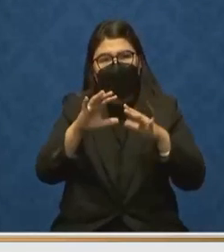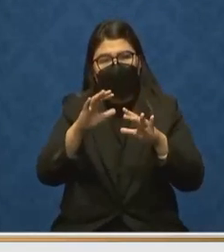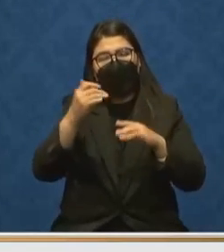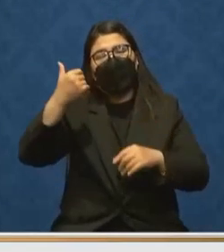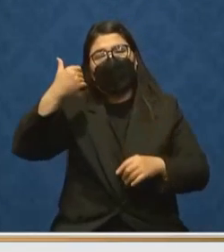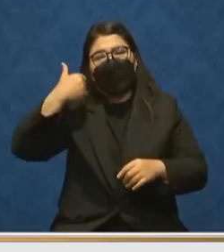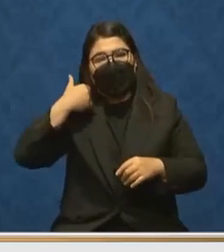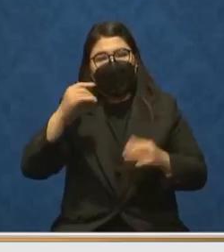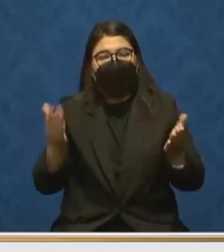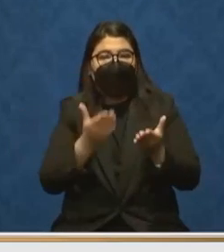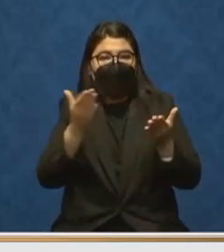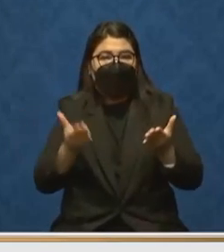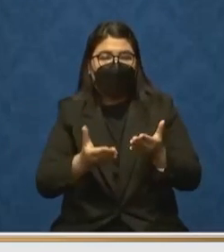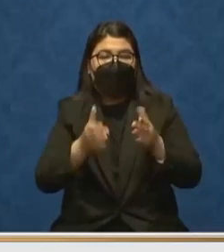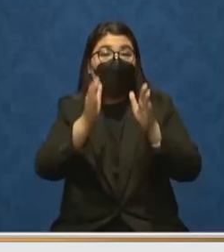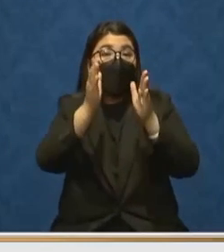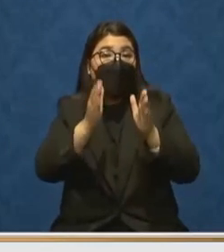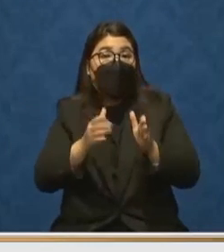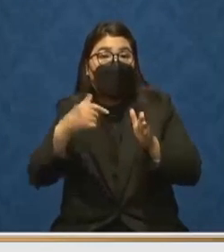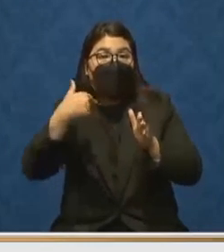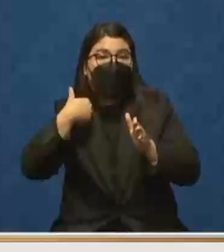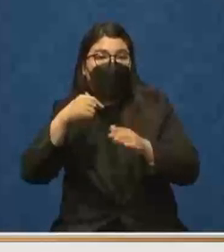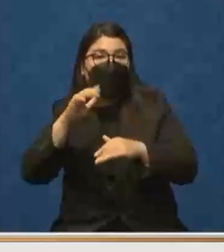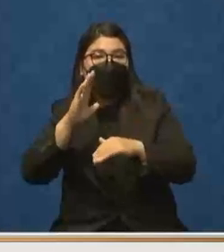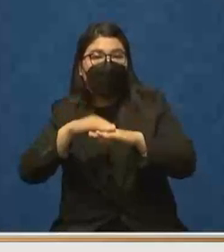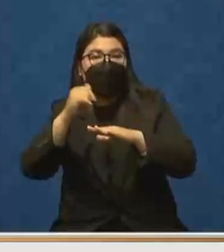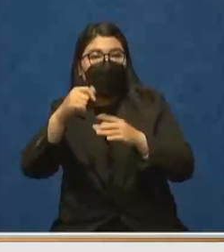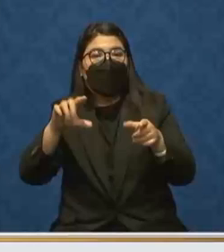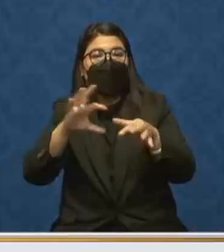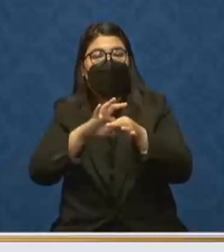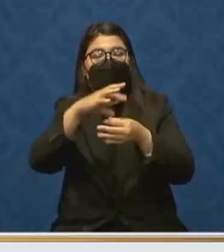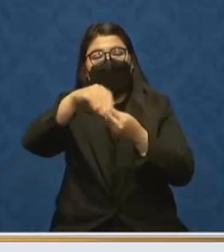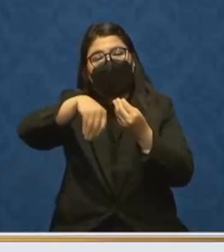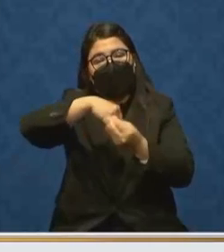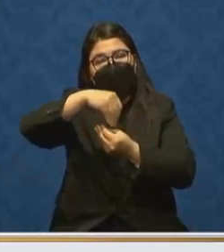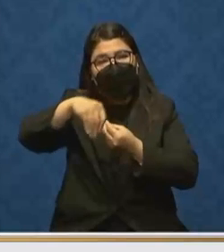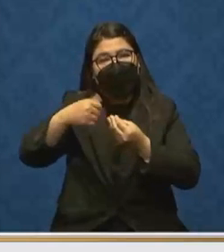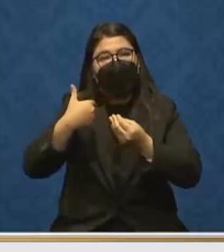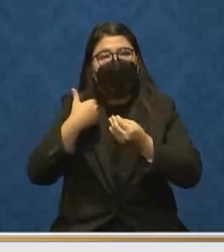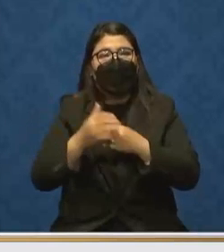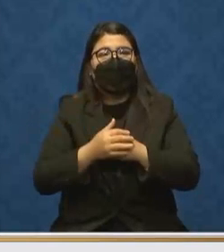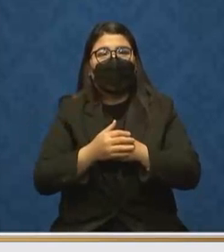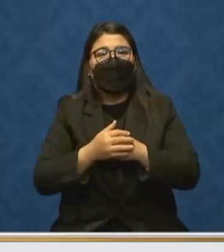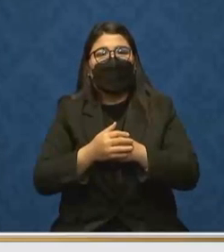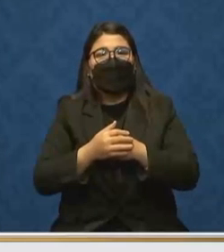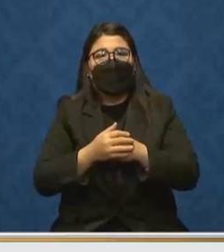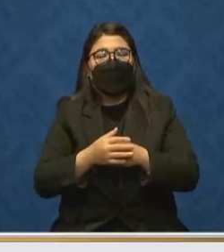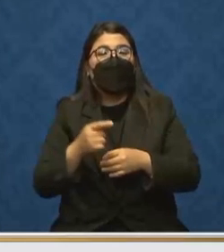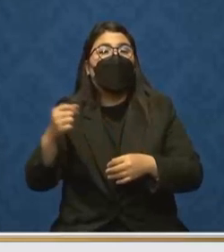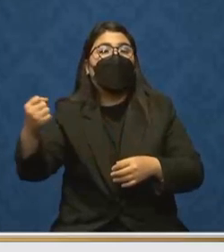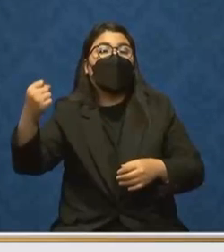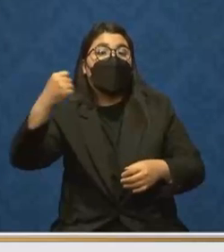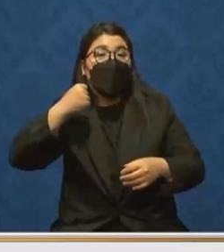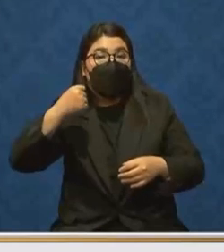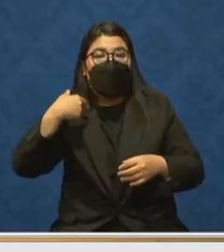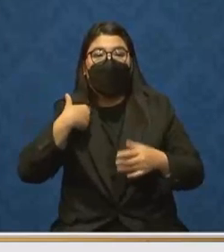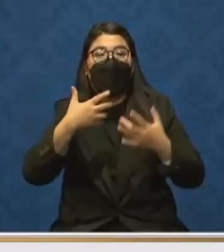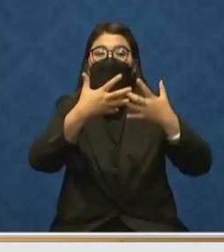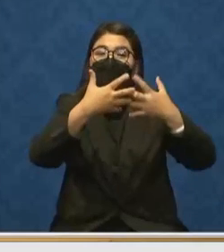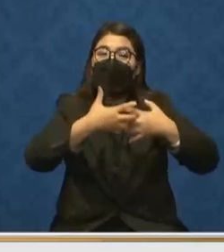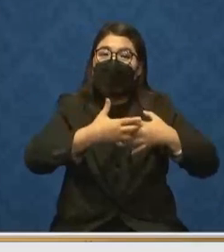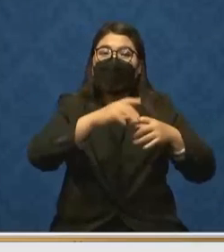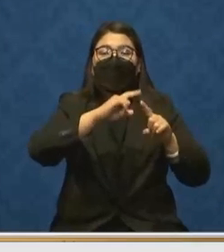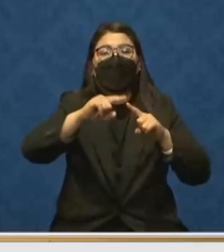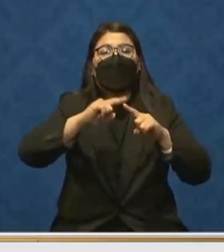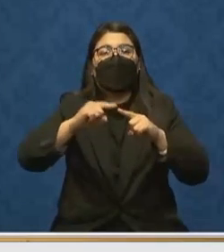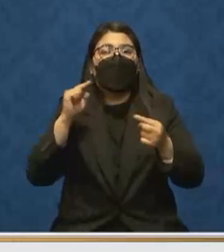เพื่อรองรับการขยายตัวของอุตสาหกรรมที่มีศักยภาพเชิงเศรษฐกิจตลอดจนพัฒนาต่อยอดความเข้มแข็งของอุตสาหกรรมและยกระดับ